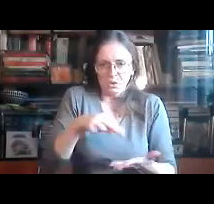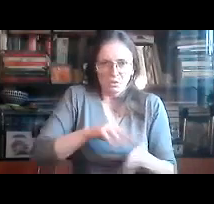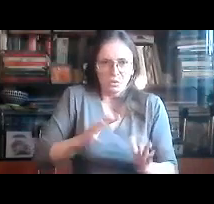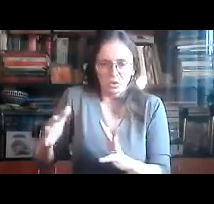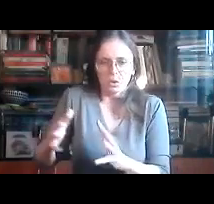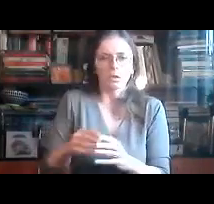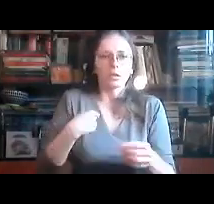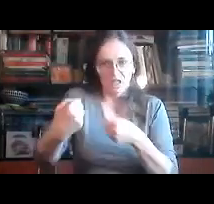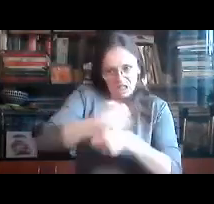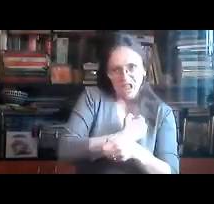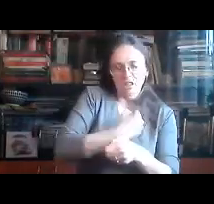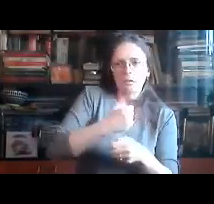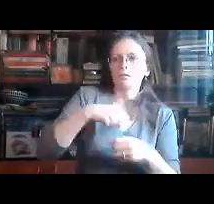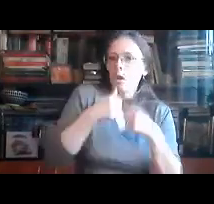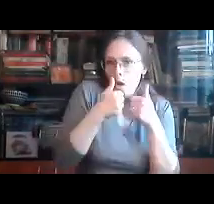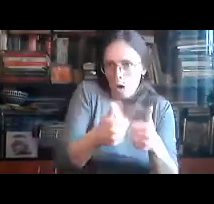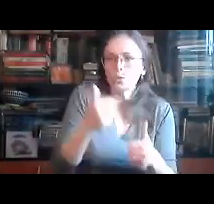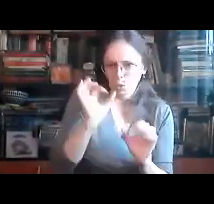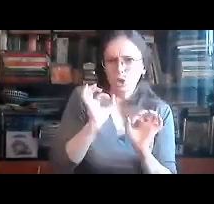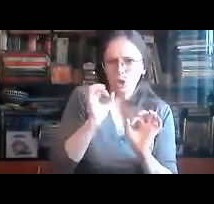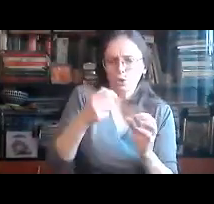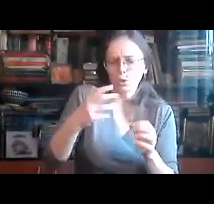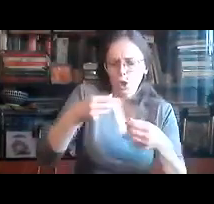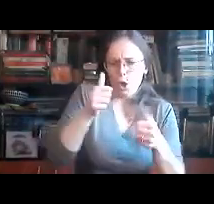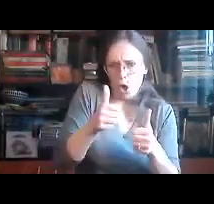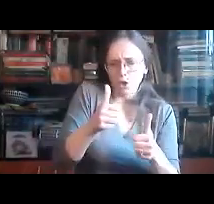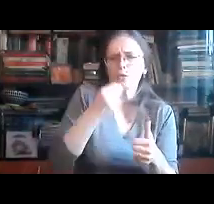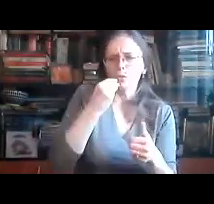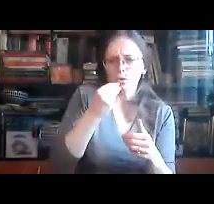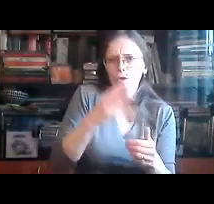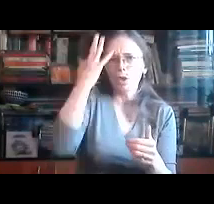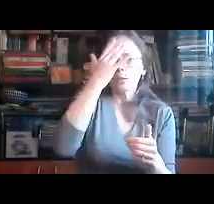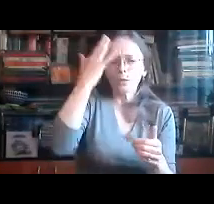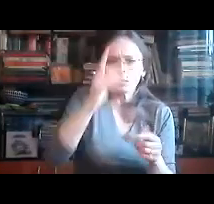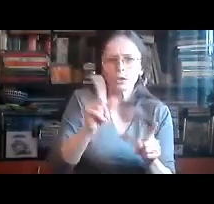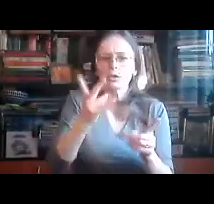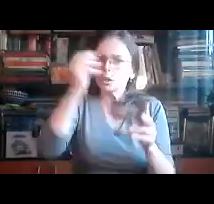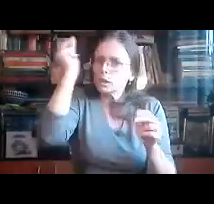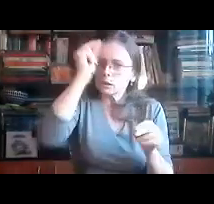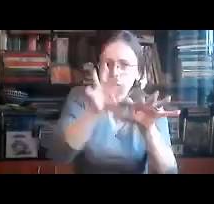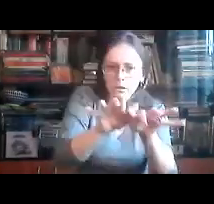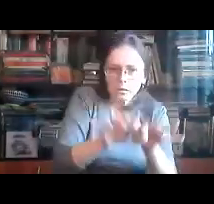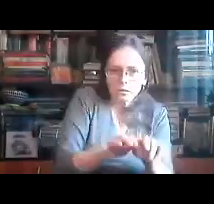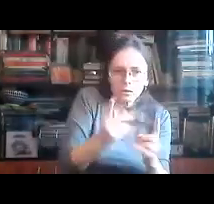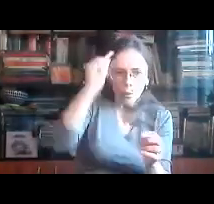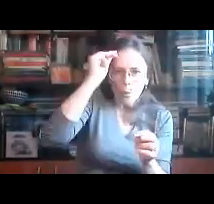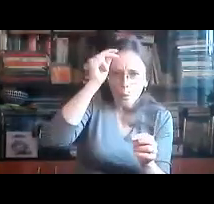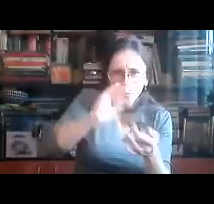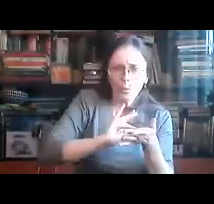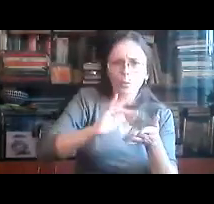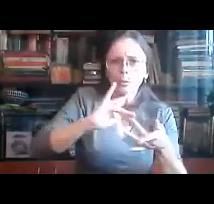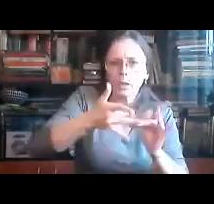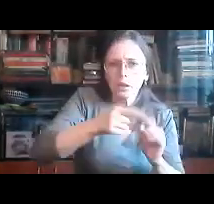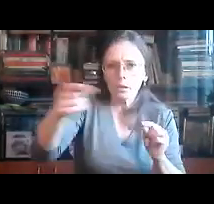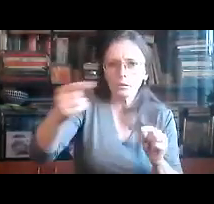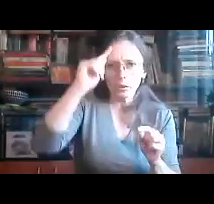вот лучшие технологические онлайн-штуки интегрировать в офлайн. И, может быть, для каких-то театральных